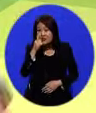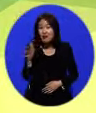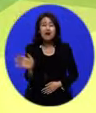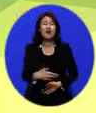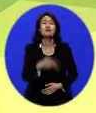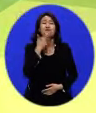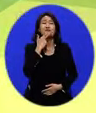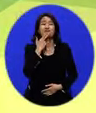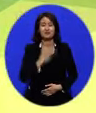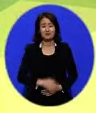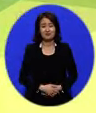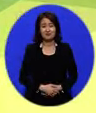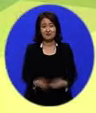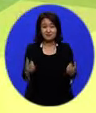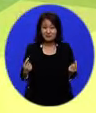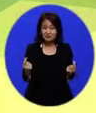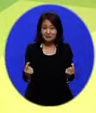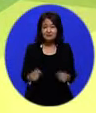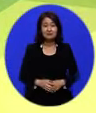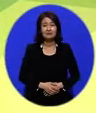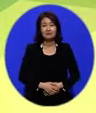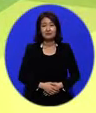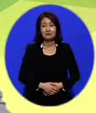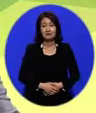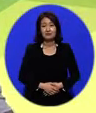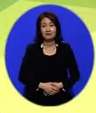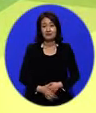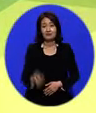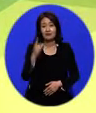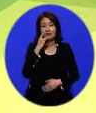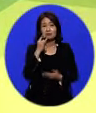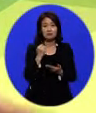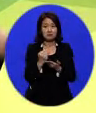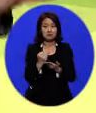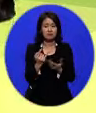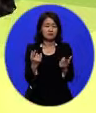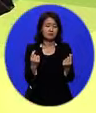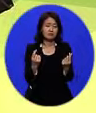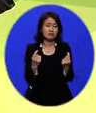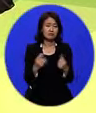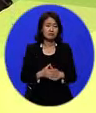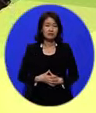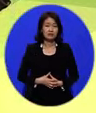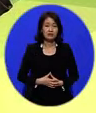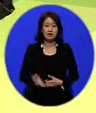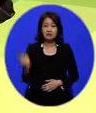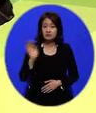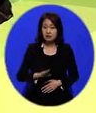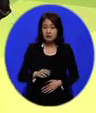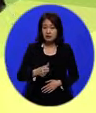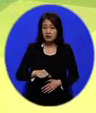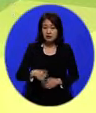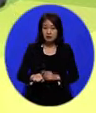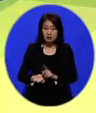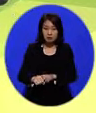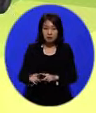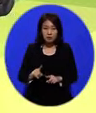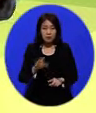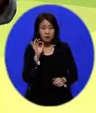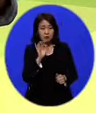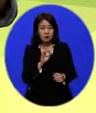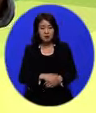세상에 그런 사람 없잖아요. 네. 그렇죠? 네. 네. 이 엄마도 그런 거죠. 그렇지만 아이는